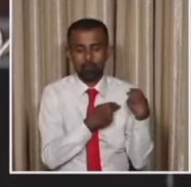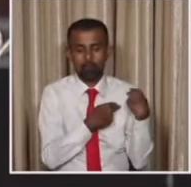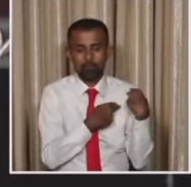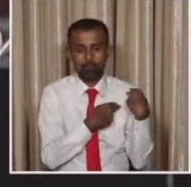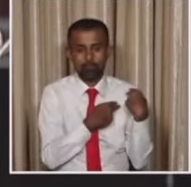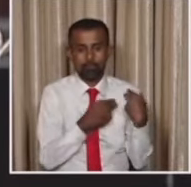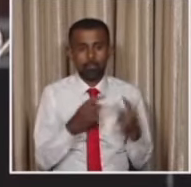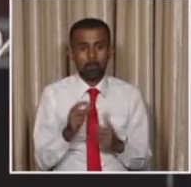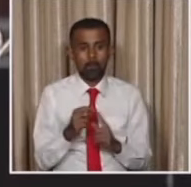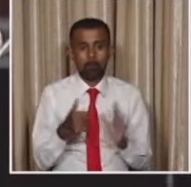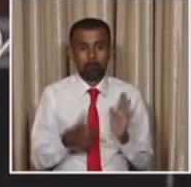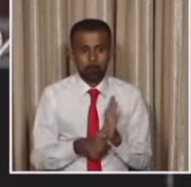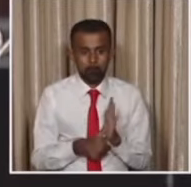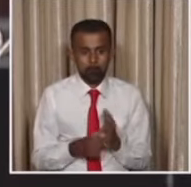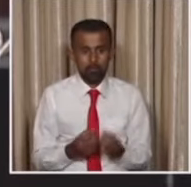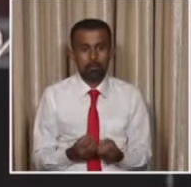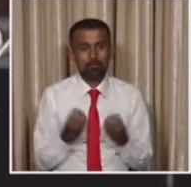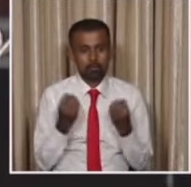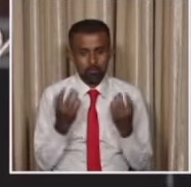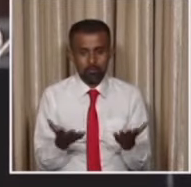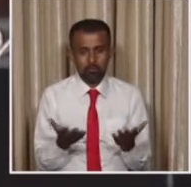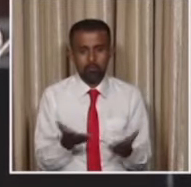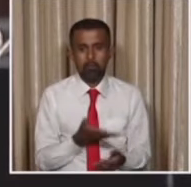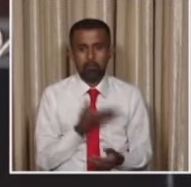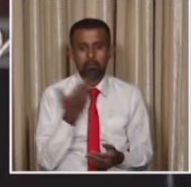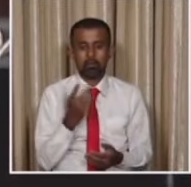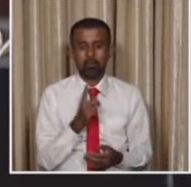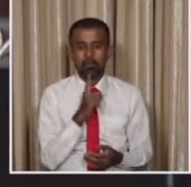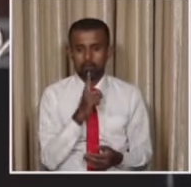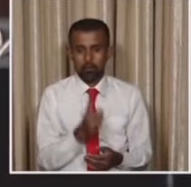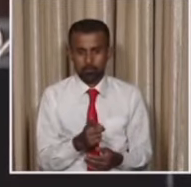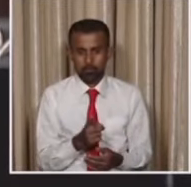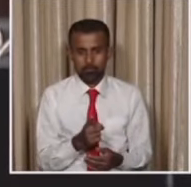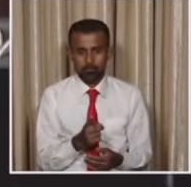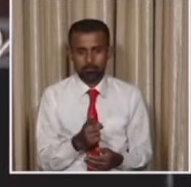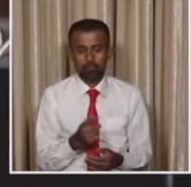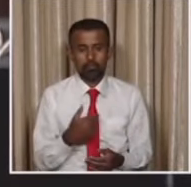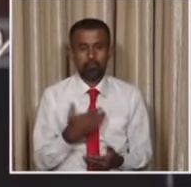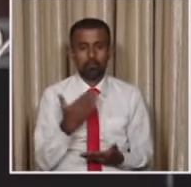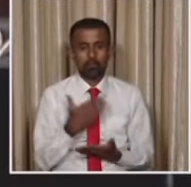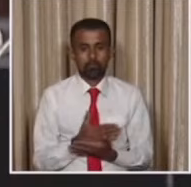මේ පනත තුළින් වත් ඉටු කරගන්නට හැකි වේවා කියලා ප්‍රාර්ථනා කරමින් මම නියඳ වෙනවා.